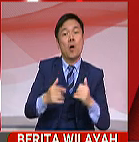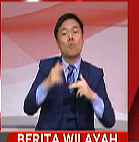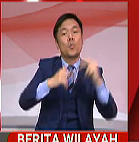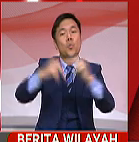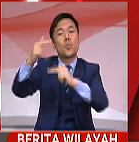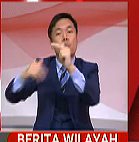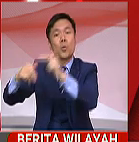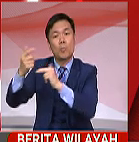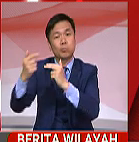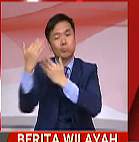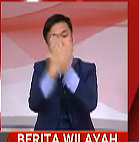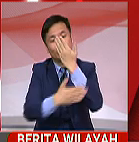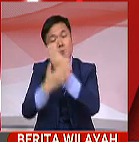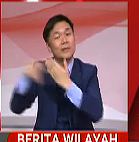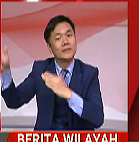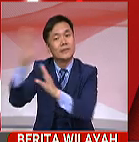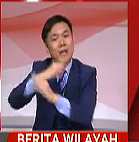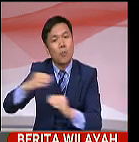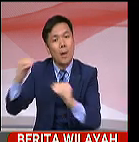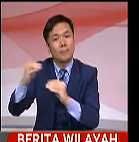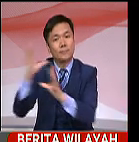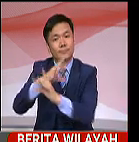lebih menyeluruh.